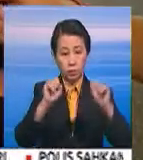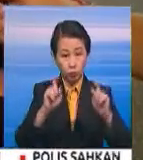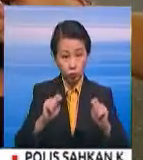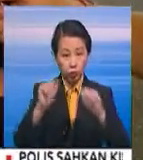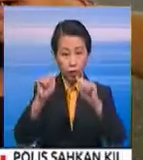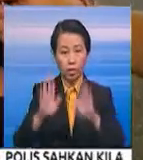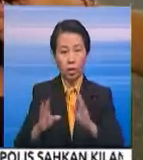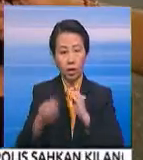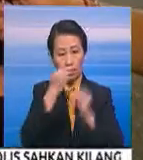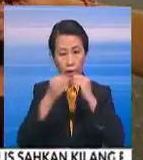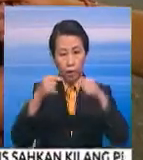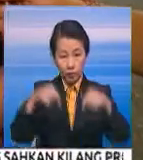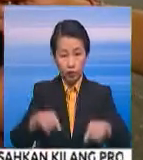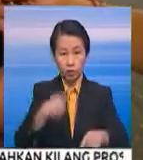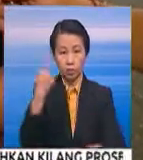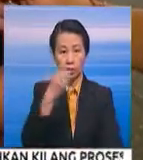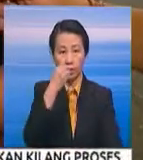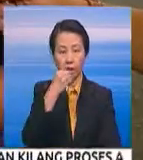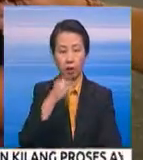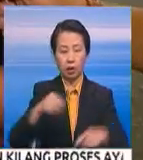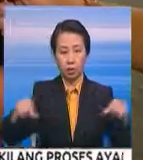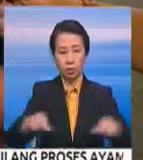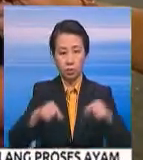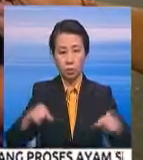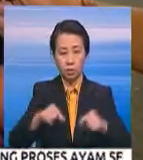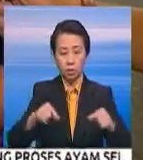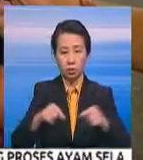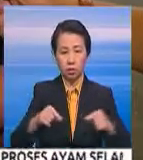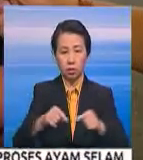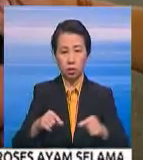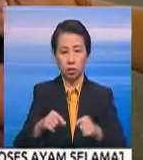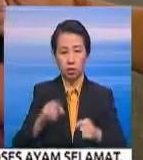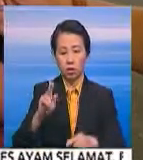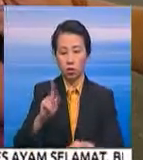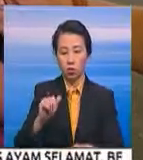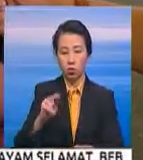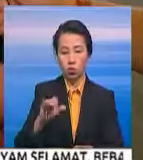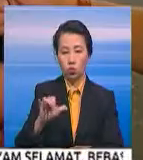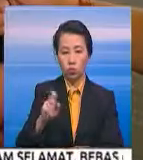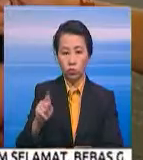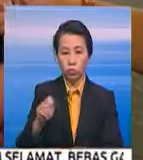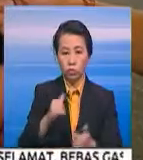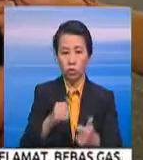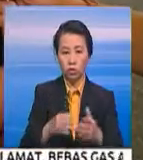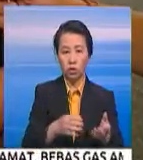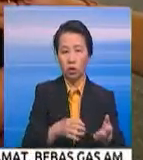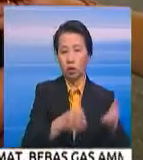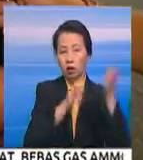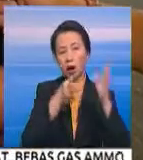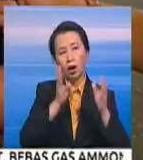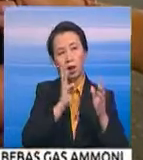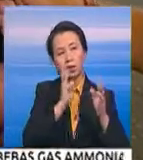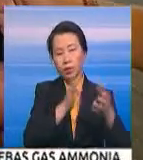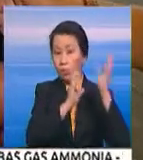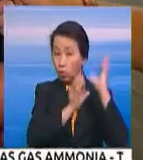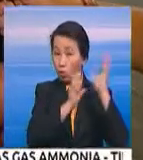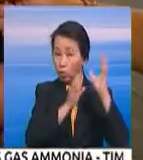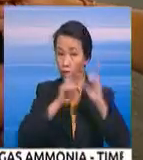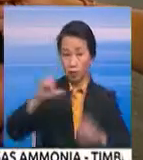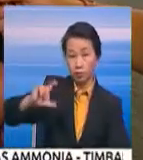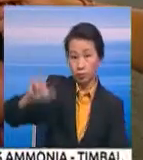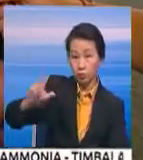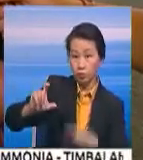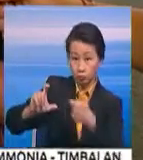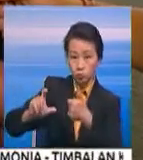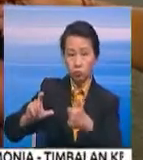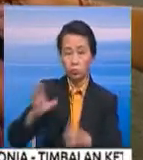kat sini selalunya makan ni daging goreng kunyit, kedai dekat belahana, lepas tu dengan air coconut shake. Lepas tu ada lagi, ada punya western kat sini